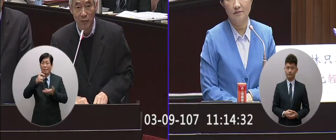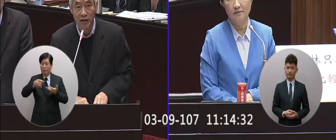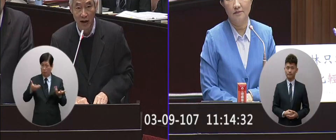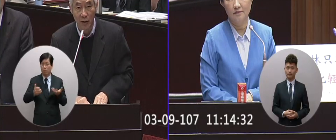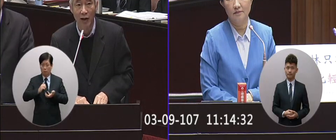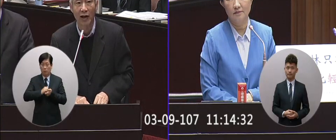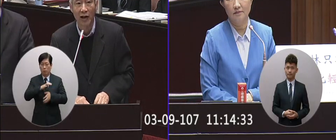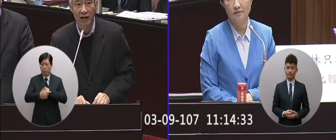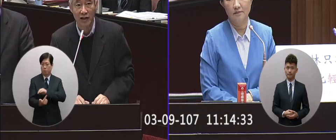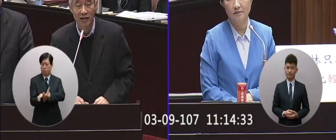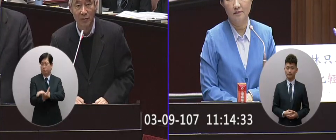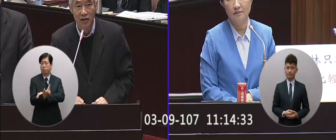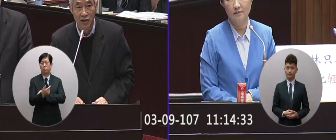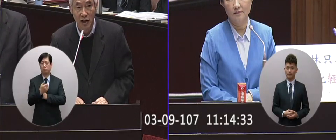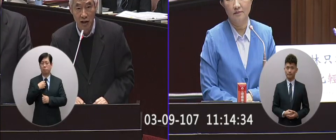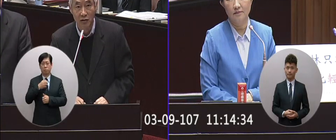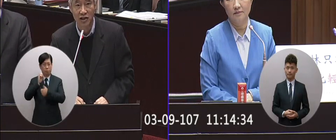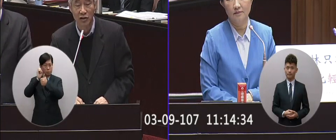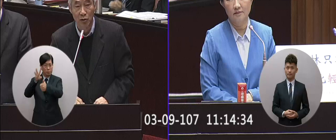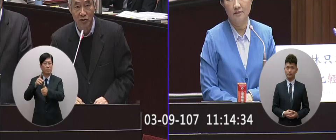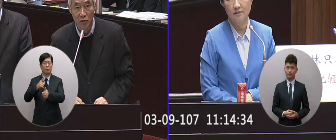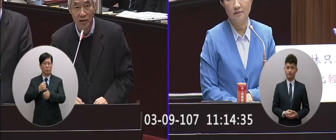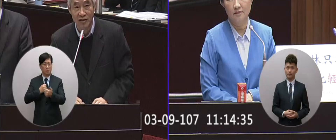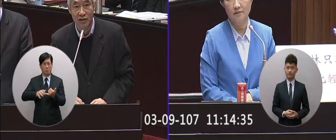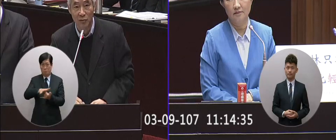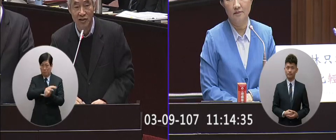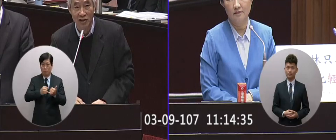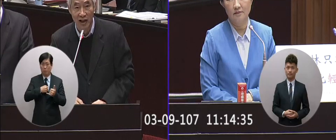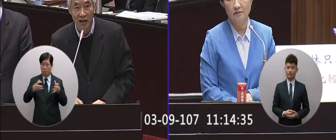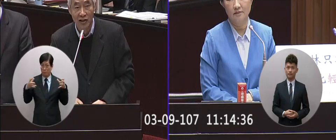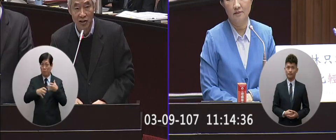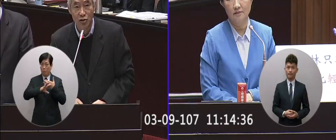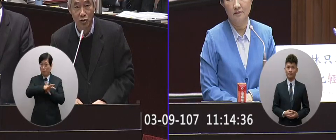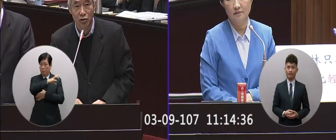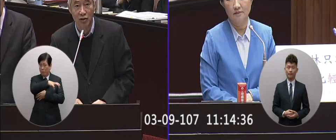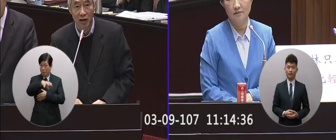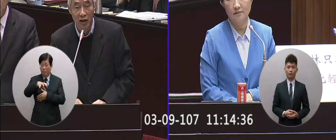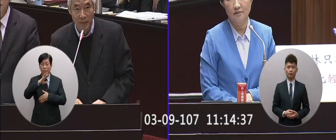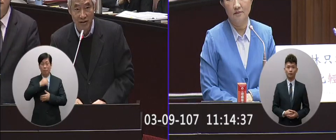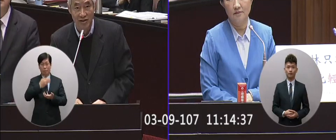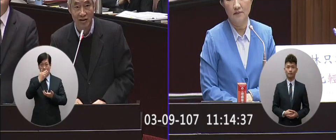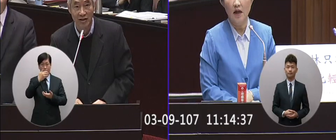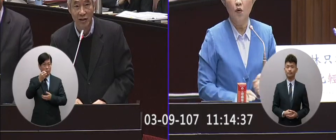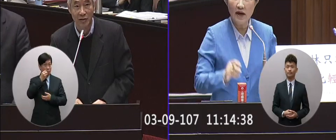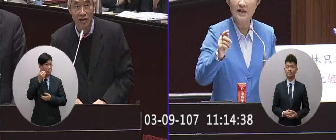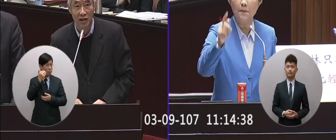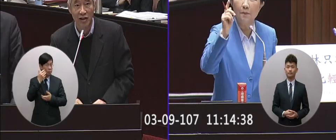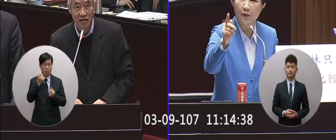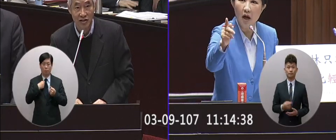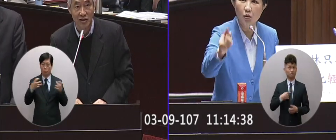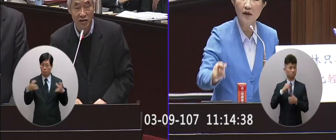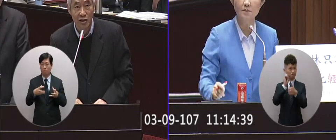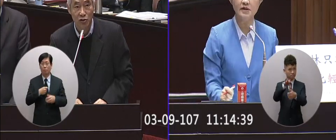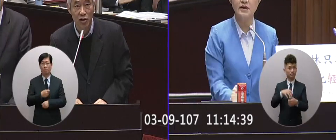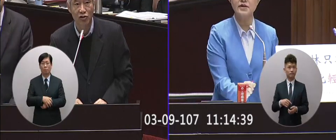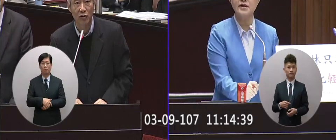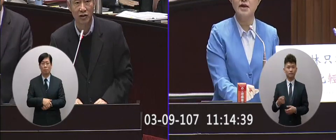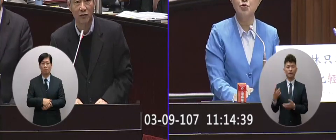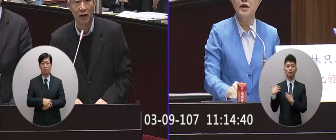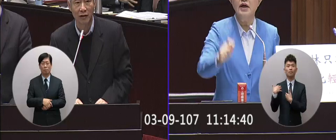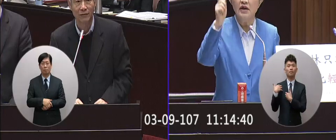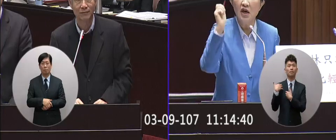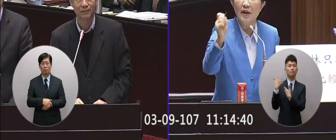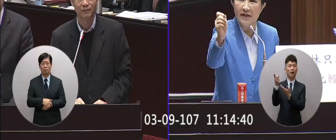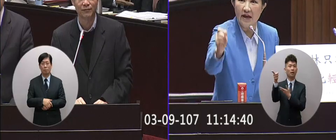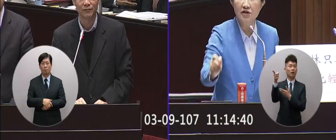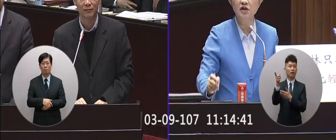醒这件事情，我们会赶快来让他们也了解，同时关心我们其他地区域的美食跟他们一些 值得称颂的地方。我跟你讲，不要推到米其林身